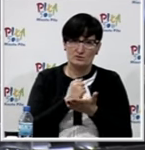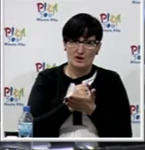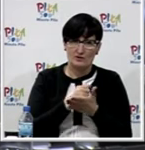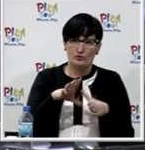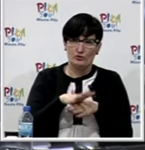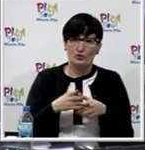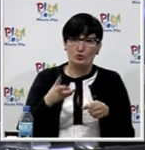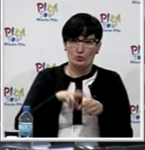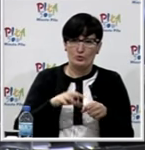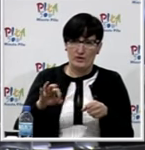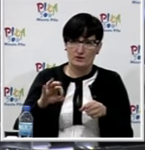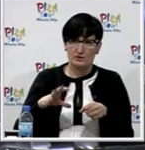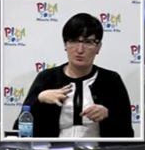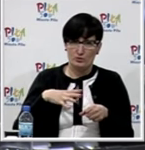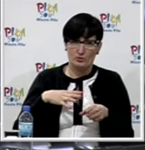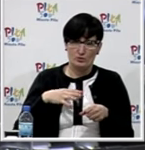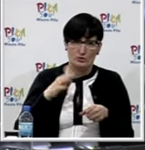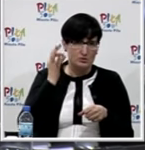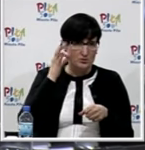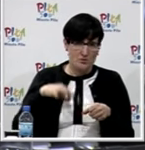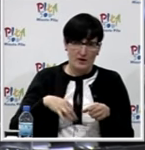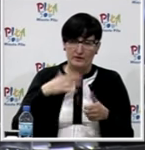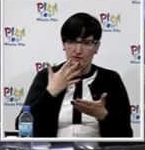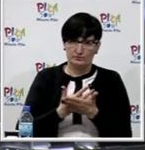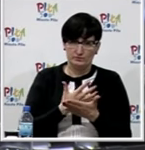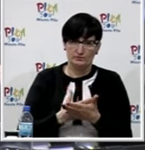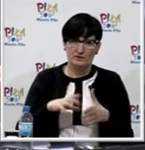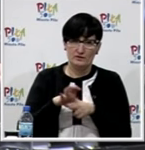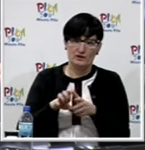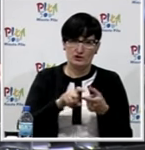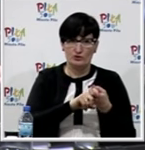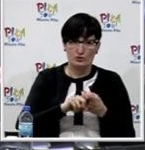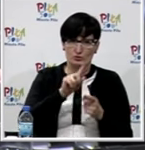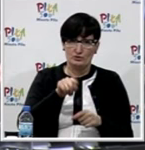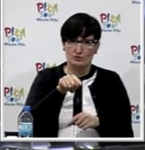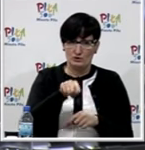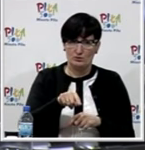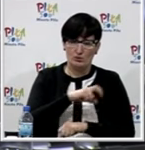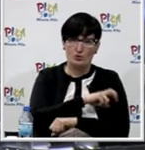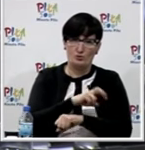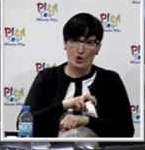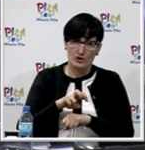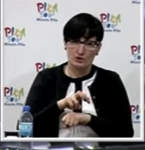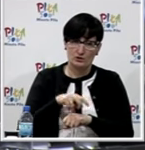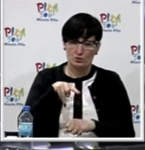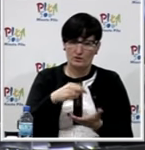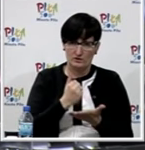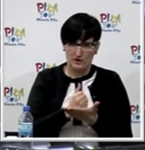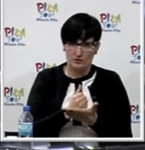przed chwilą wspomniała pani skarbnik. W związku z tym projekt uchwały w wyniku głosowania